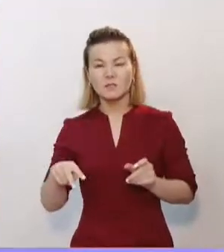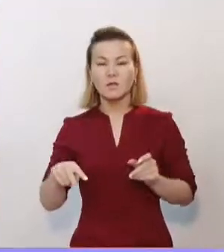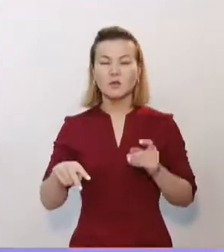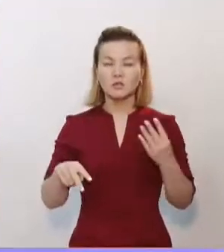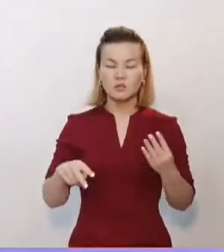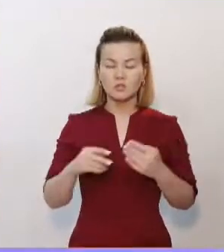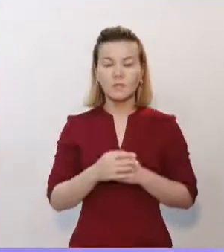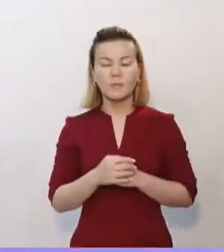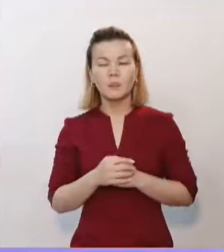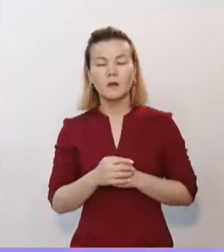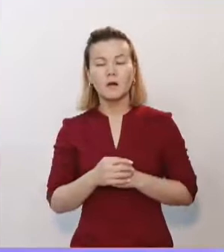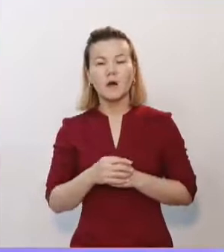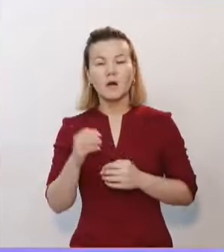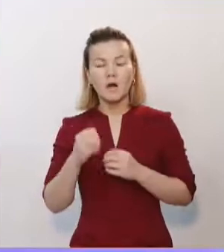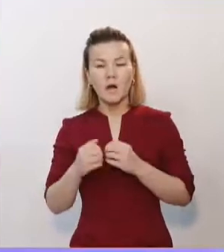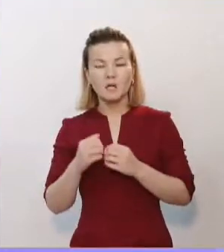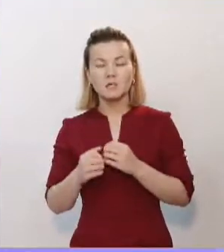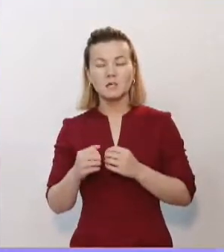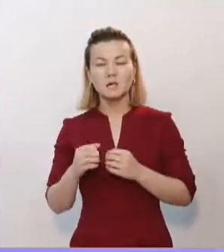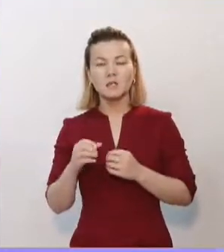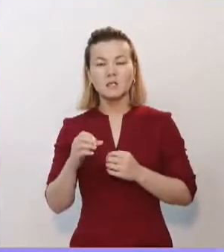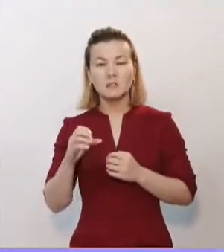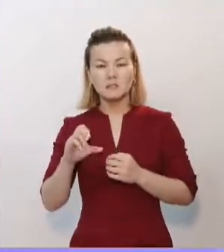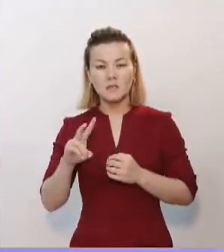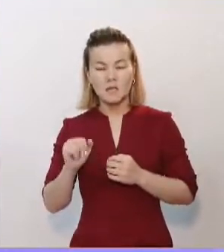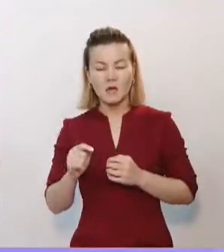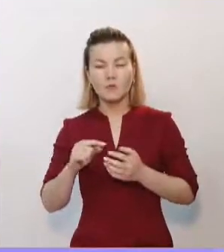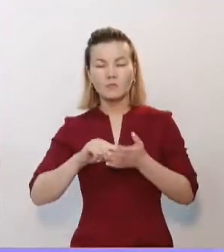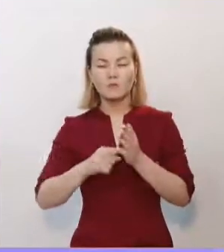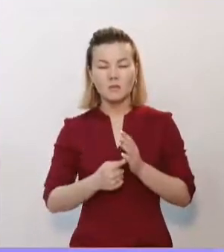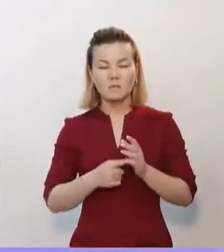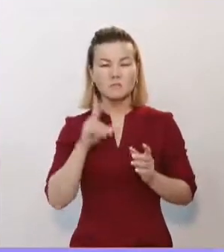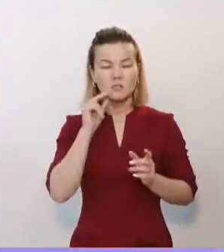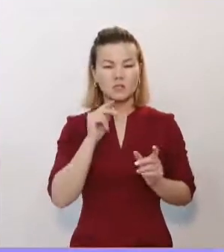Каждое слагаемое умножаем на число за скобкой.